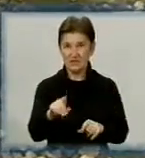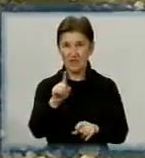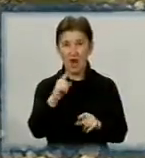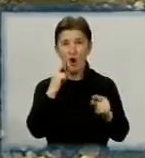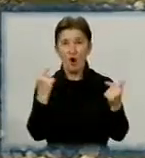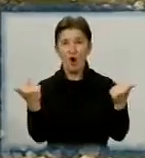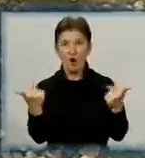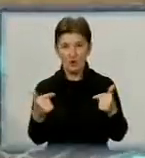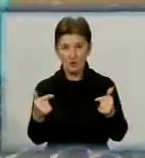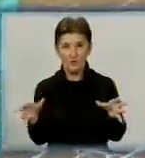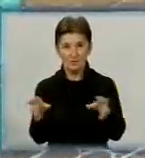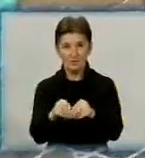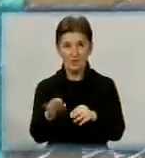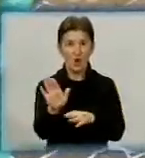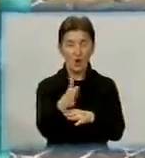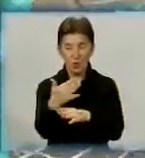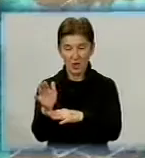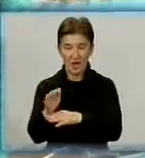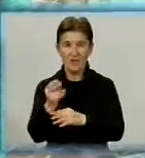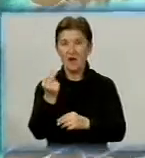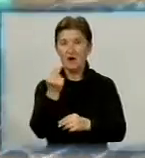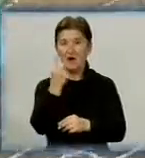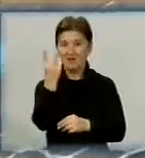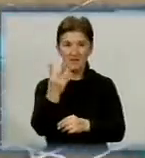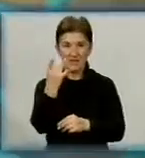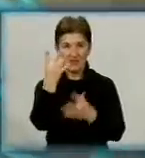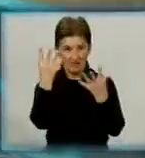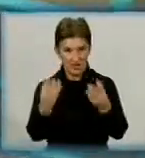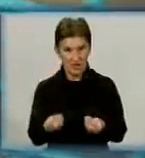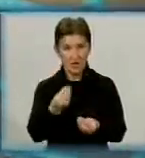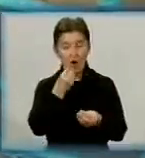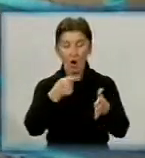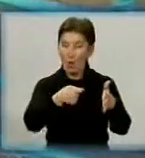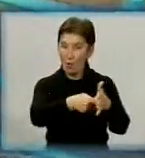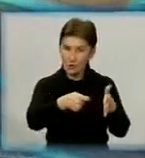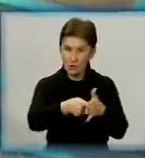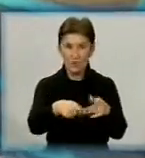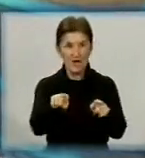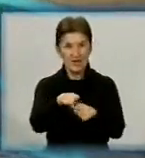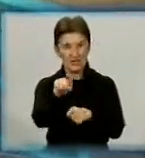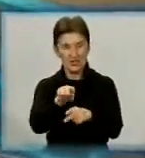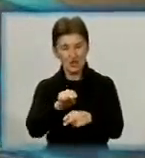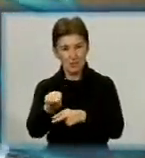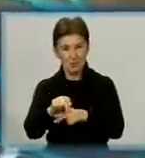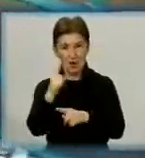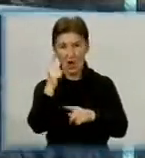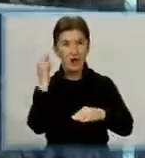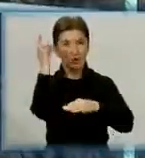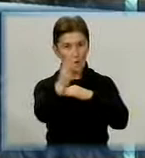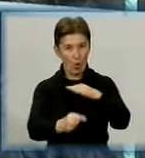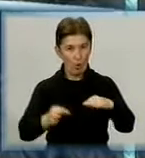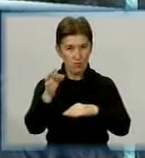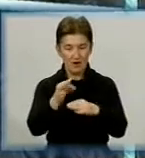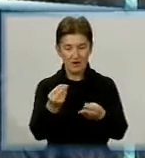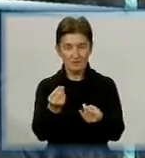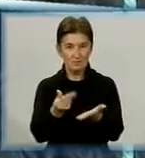з тваринами гуляють та двічі на день годують. Також із ними займається кінолог. Доба перебування в зооготелі обходиться